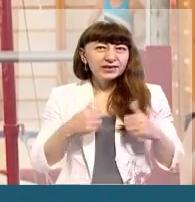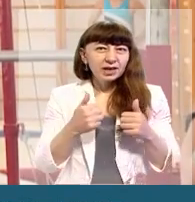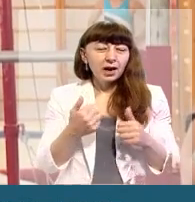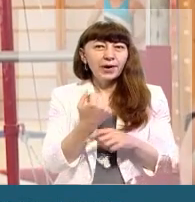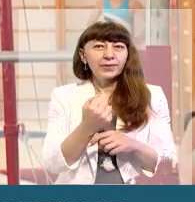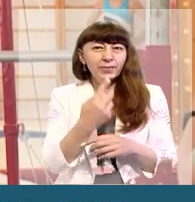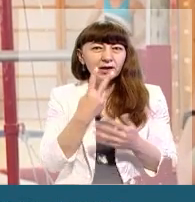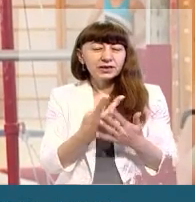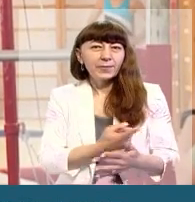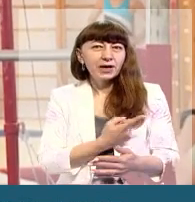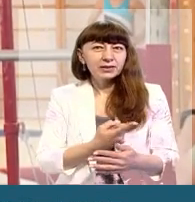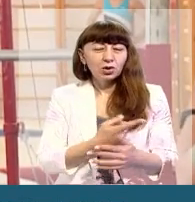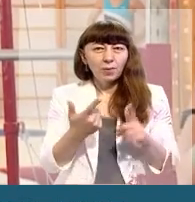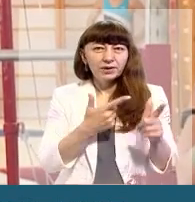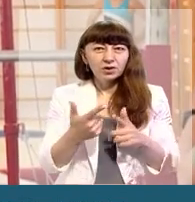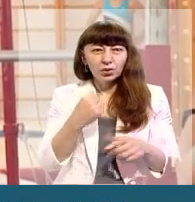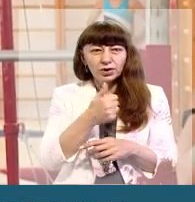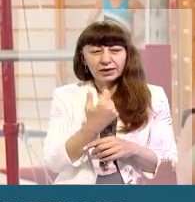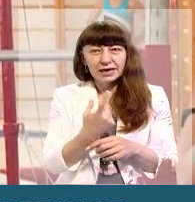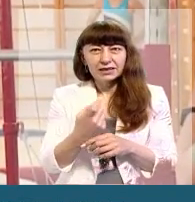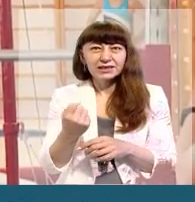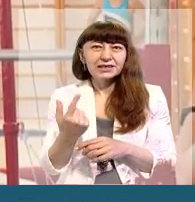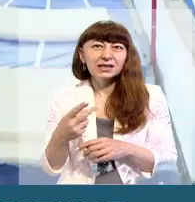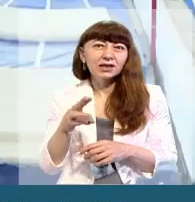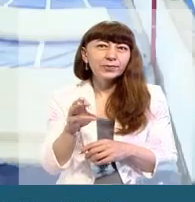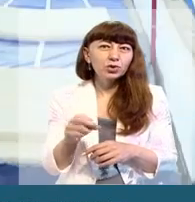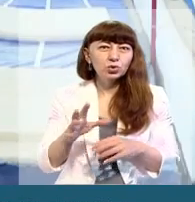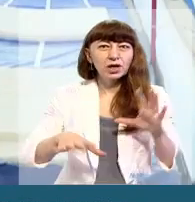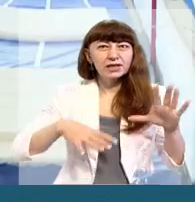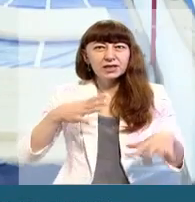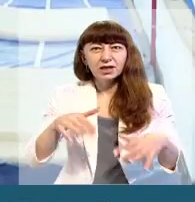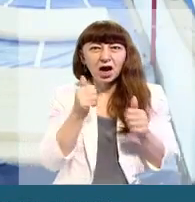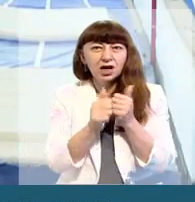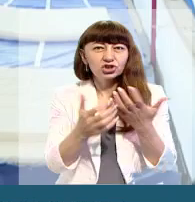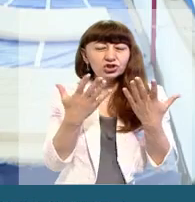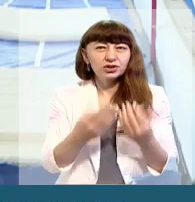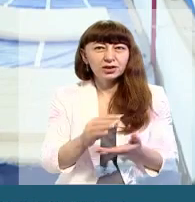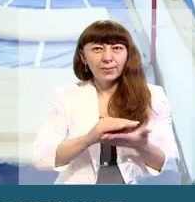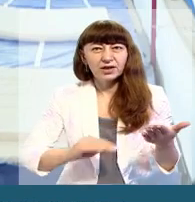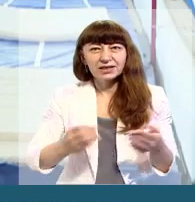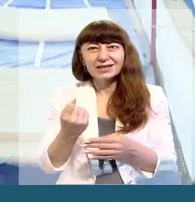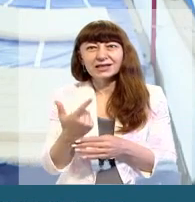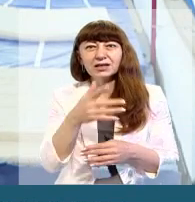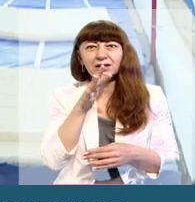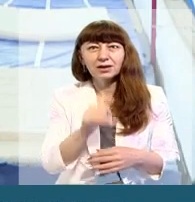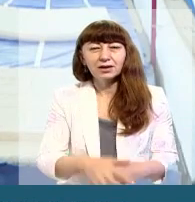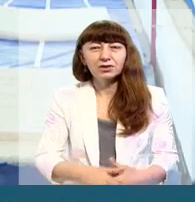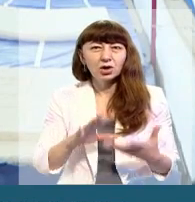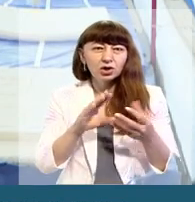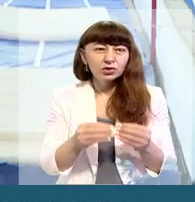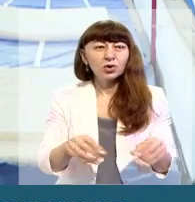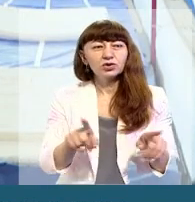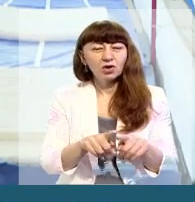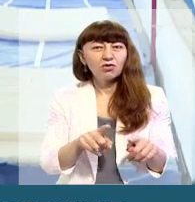показать мастерство, оточенное годами. Ради этих нескольких минут спортсмены тренируются ежедневно на протяжении нескольких лет. Результат